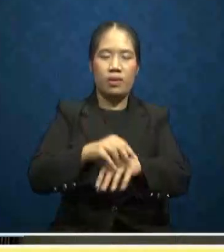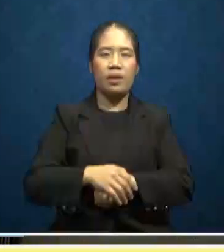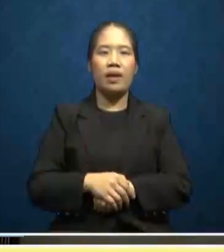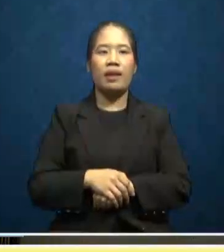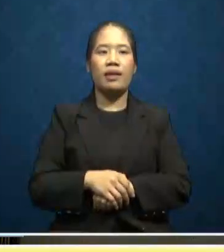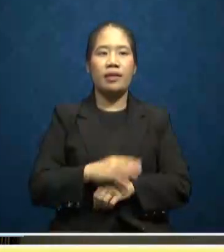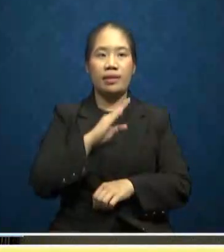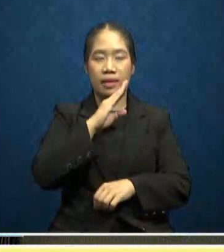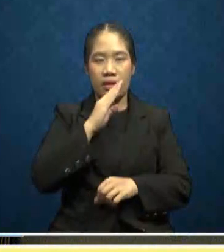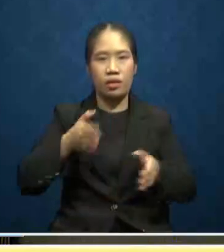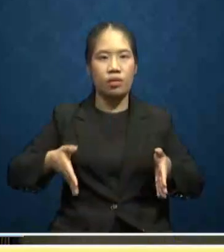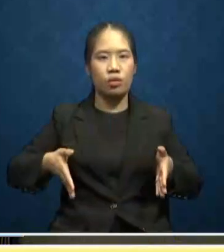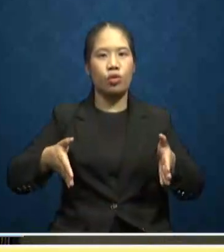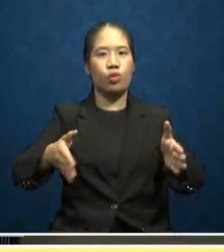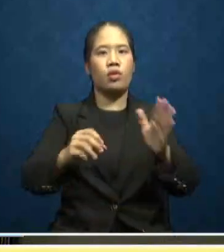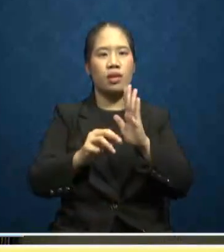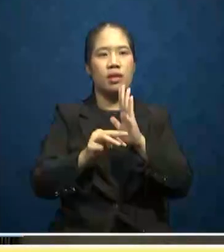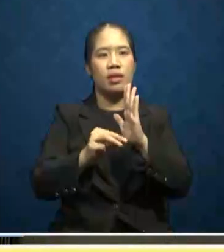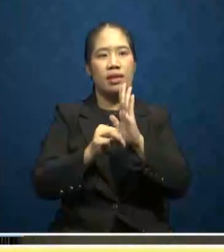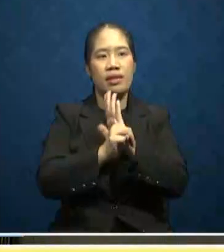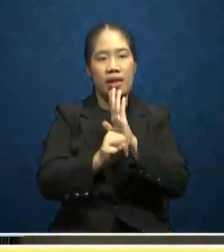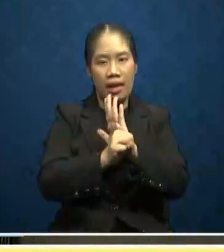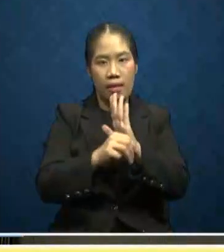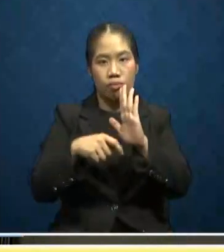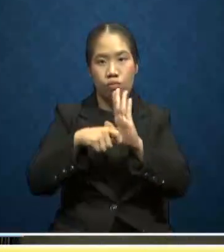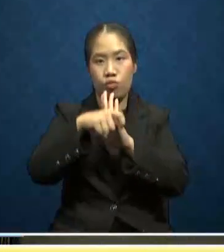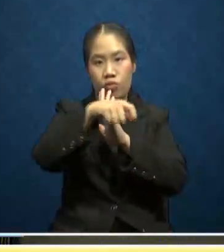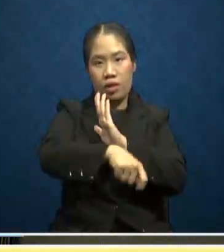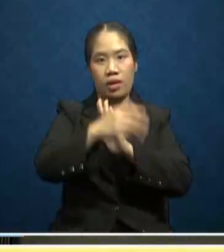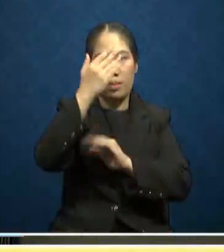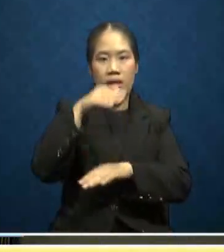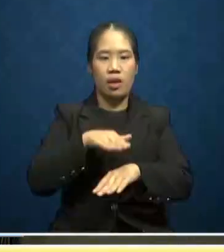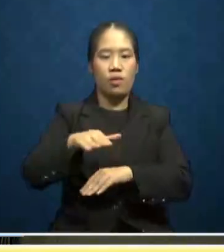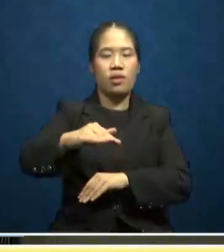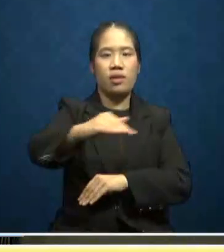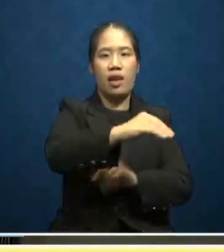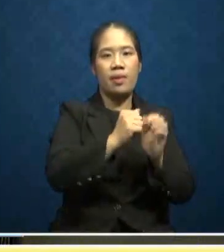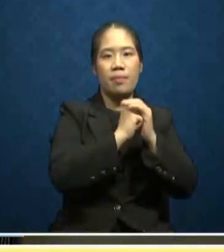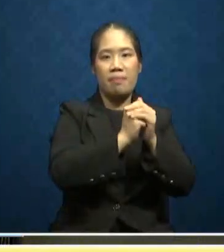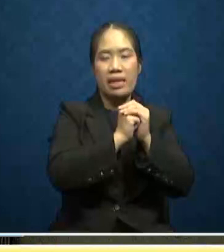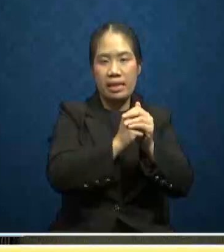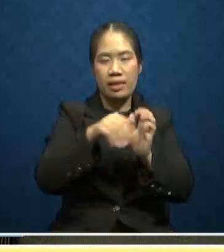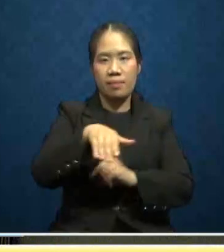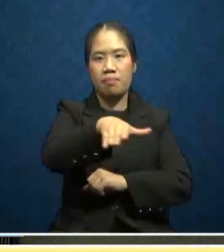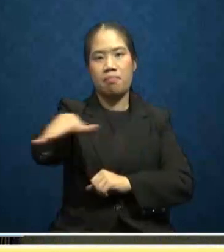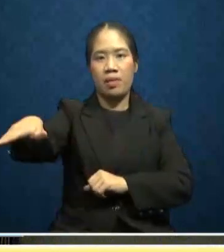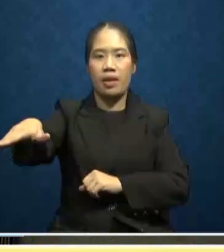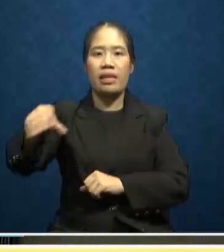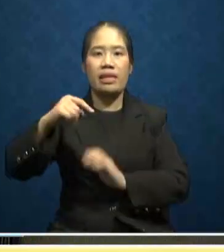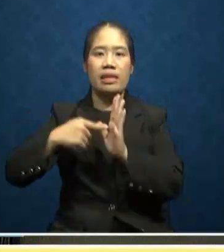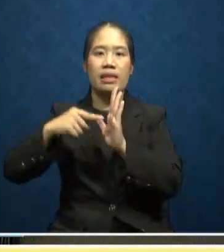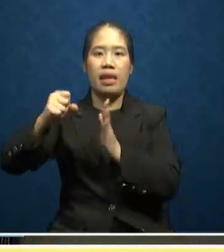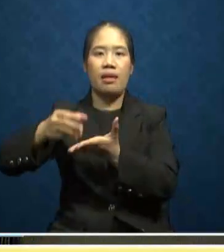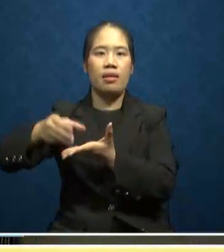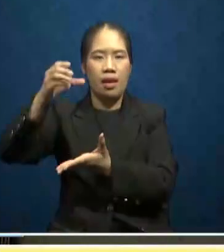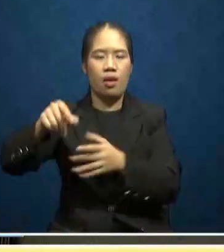ถ้าจากพนมสารคามไปยังมุ่งหน้านครราชสีมาทั้งแยกนั้นเลี้ยวซ้ายไปปราจีนบุรีเลี้ยวขวาไปอรัญญประเทศเช่นเดียวกันตรงนั้นเองจุ